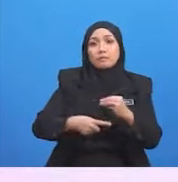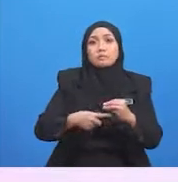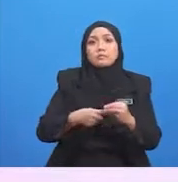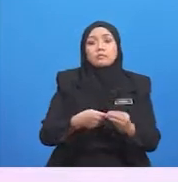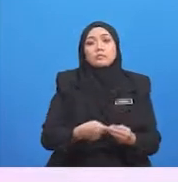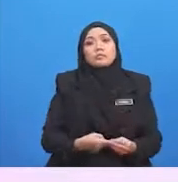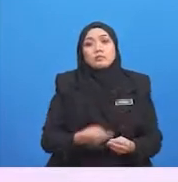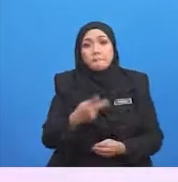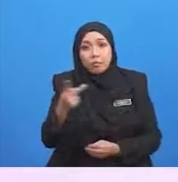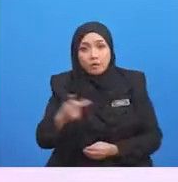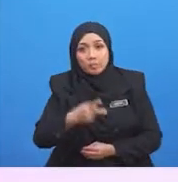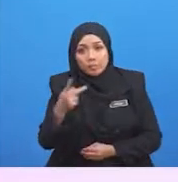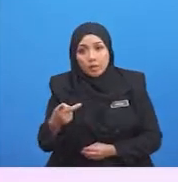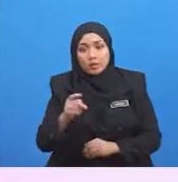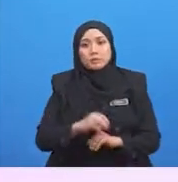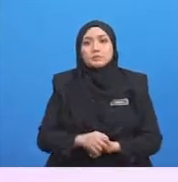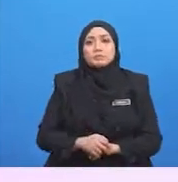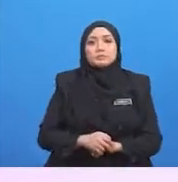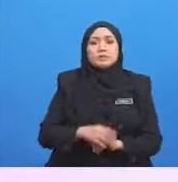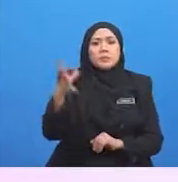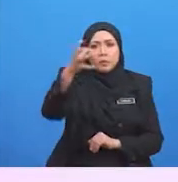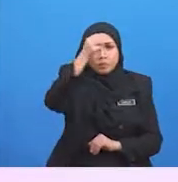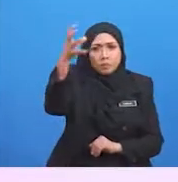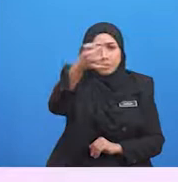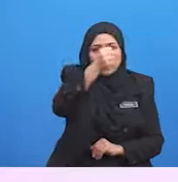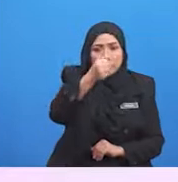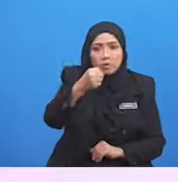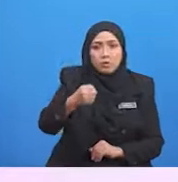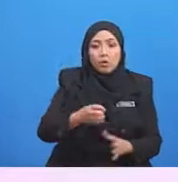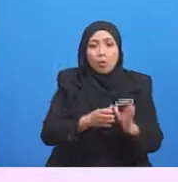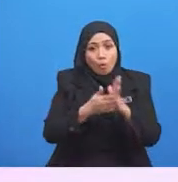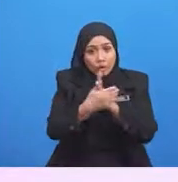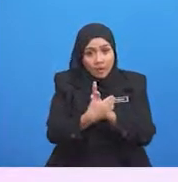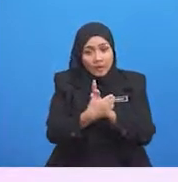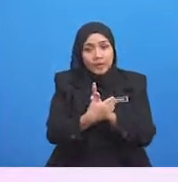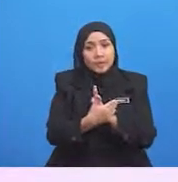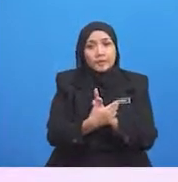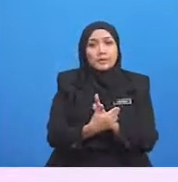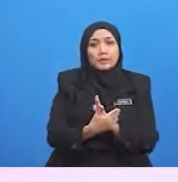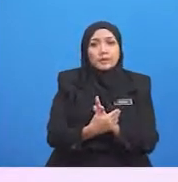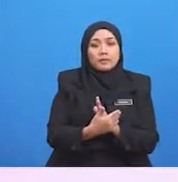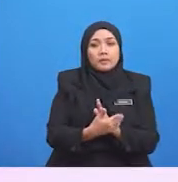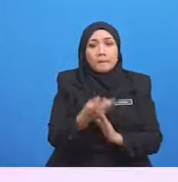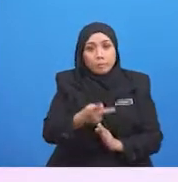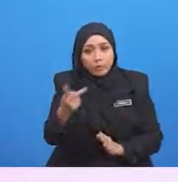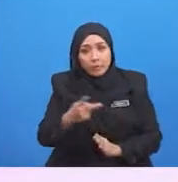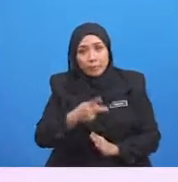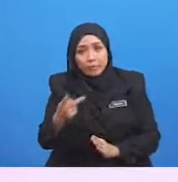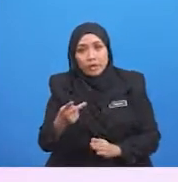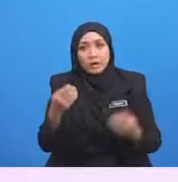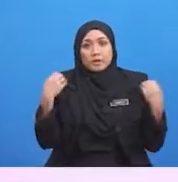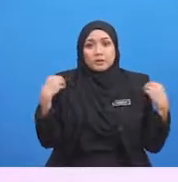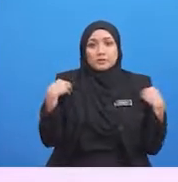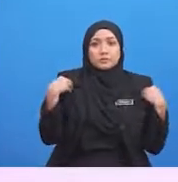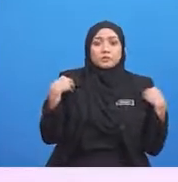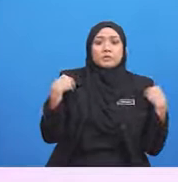maklumat-maklumat yang diperlukan oleh pengguna seperti harga, kandungan,